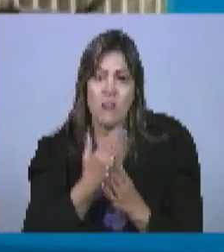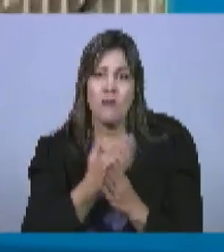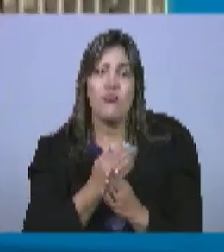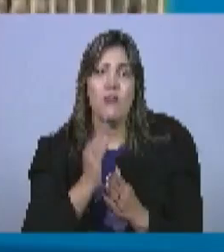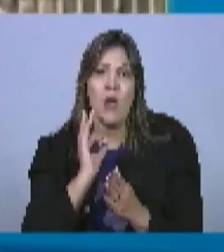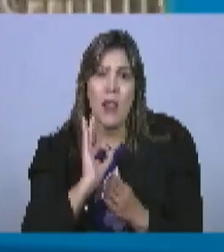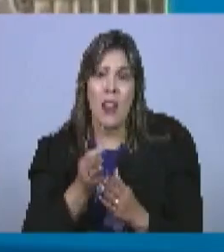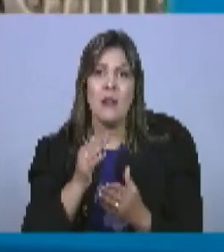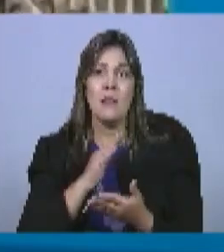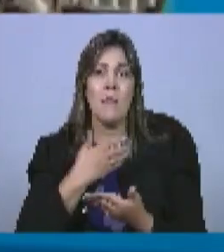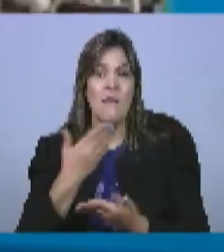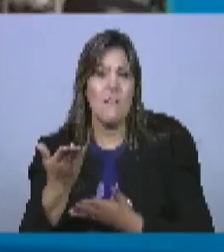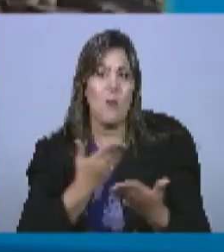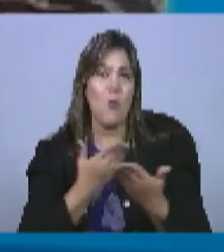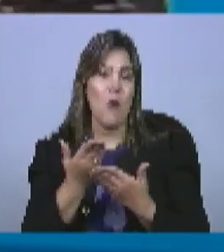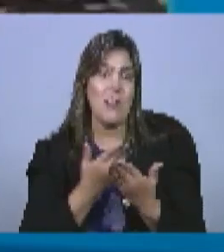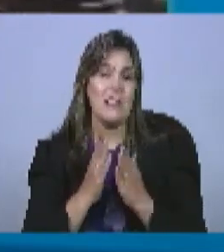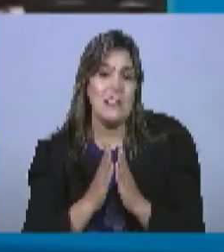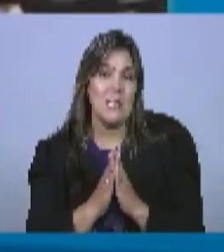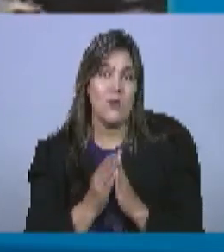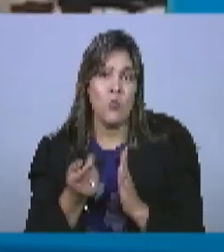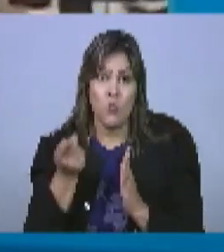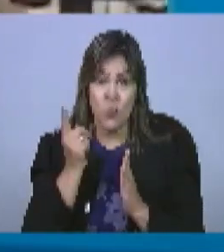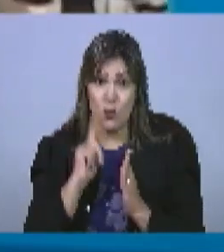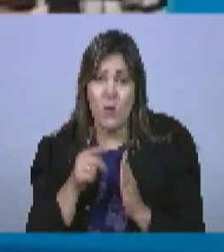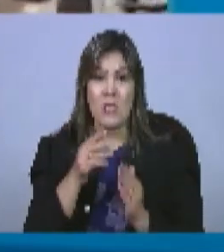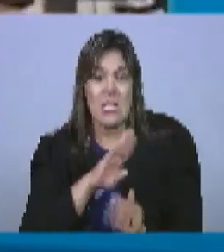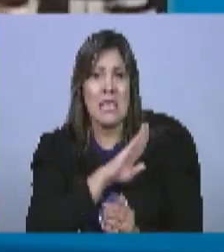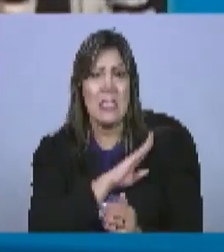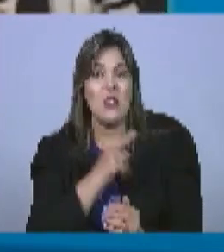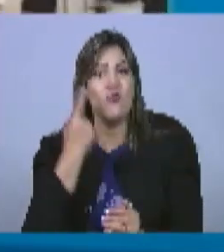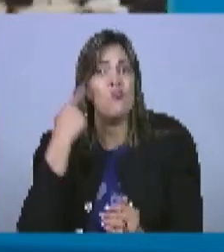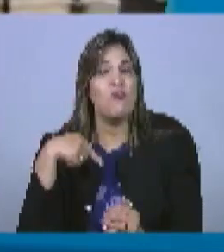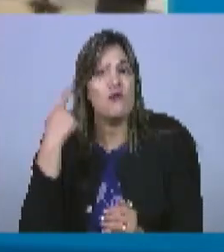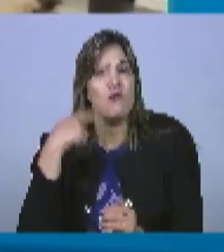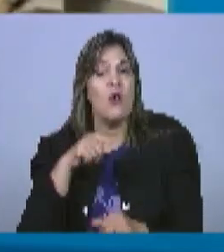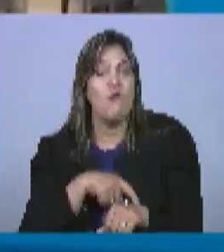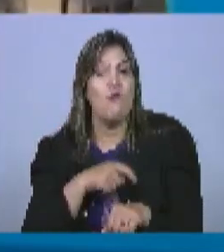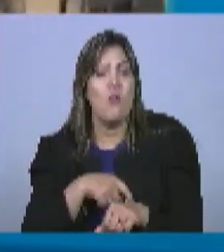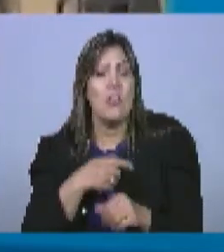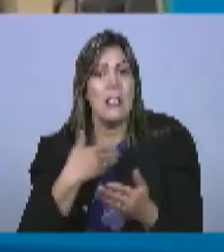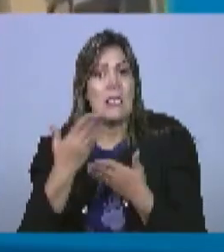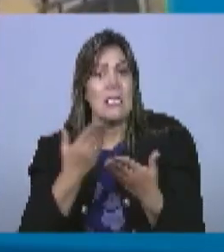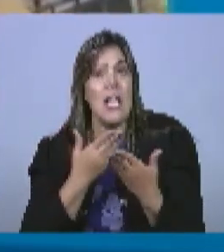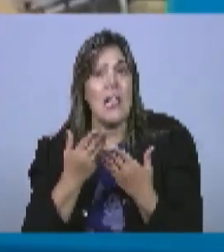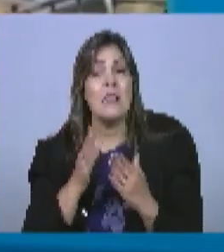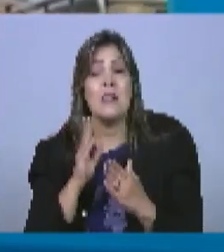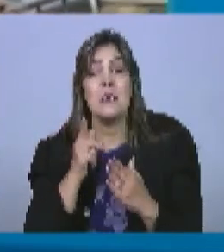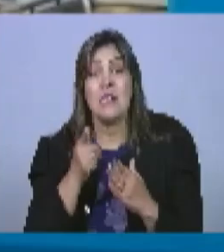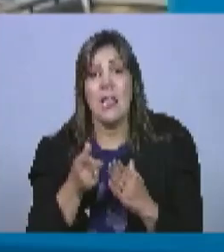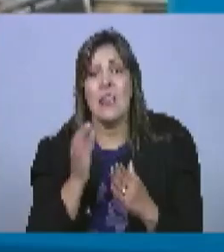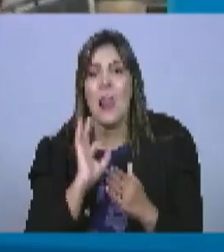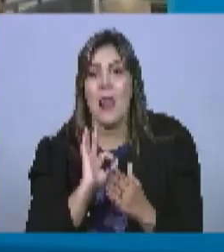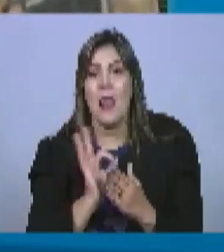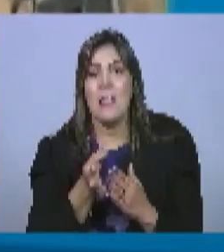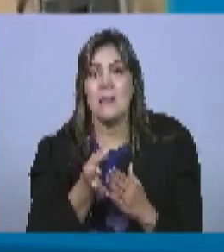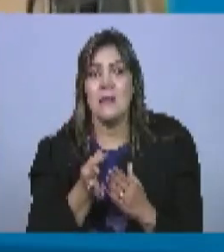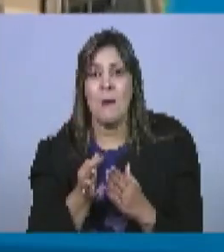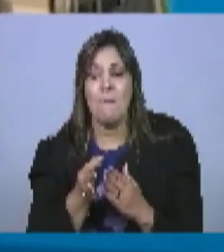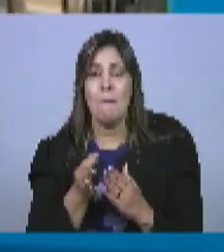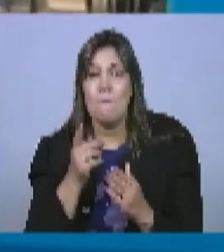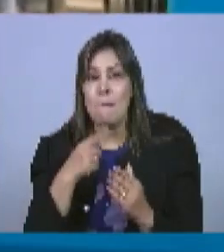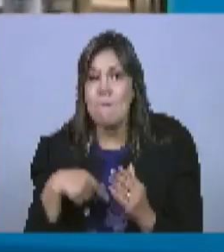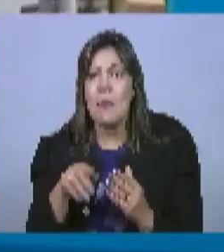هذه المحادثات ولا سيما ان الجيش السوداني في وقت من الاوت كان يتحدث عن ان لابد